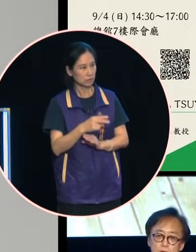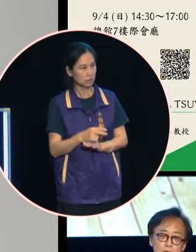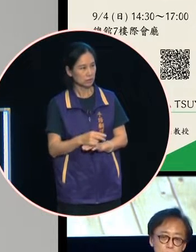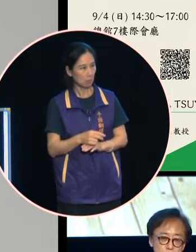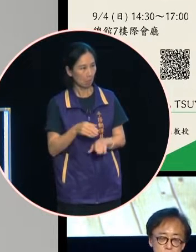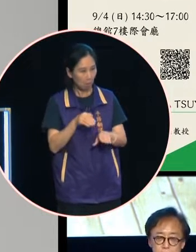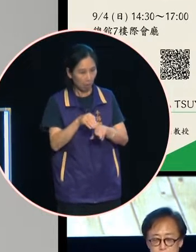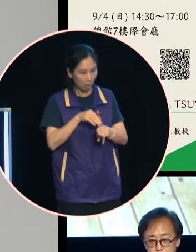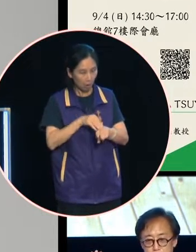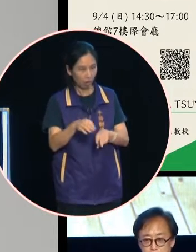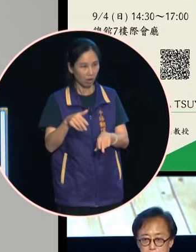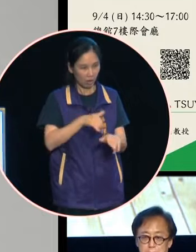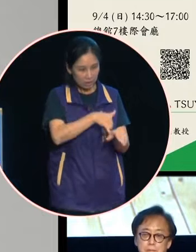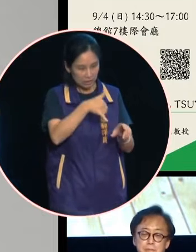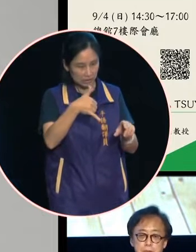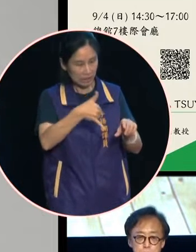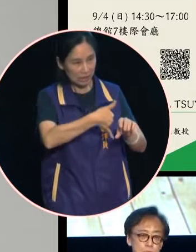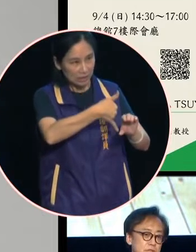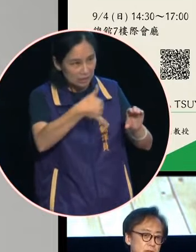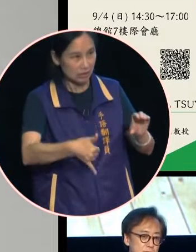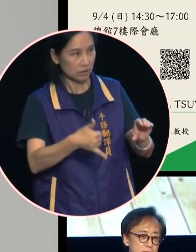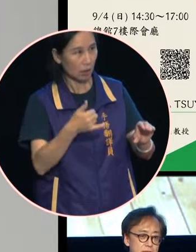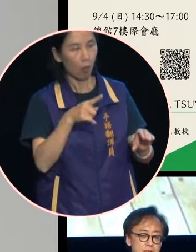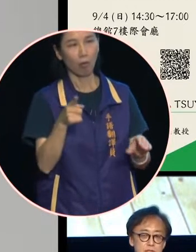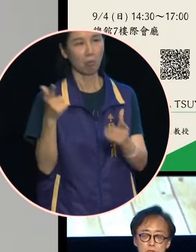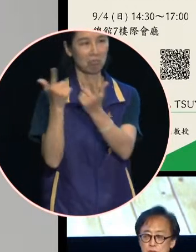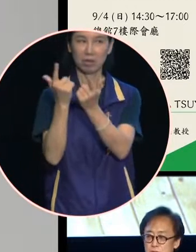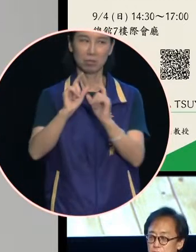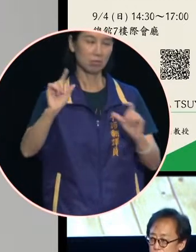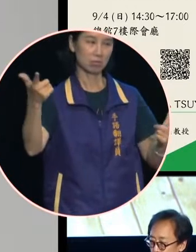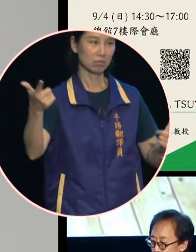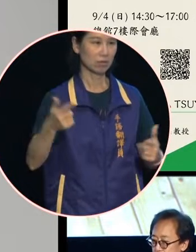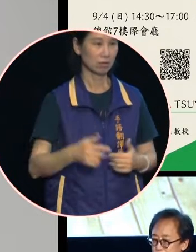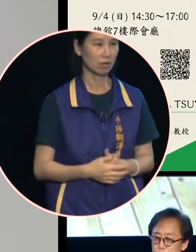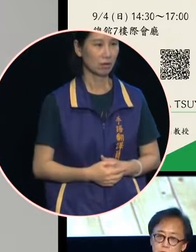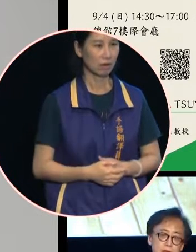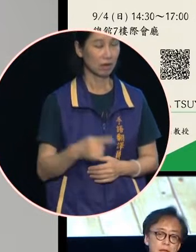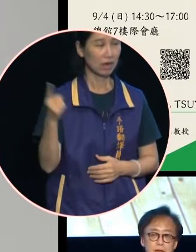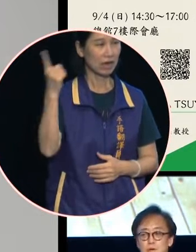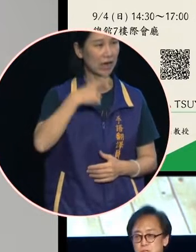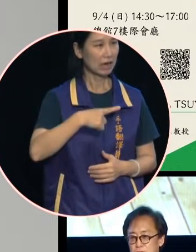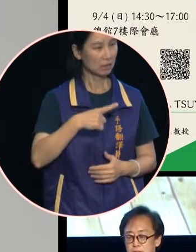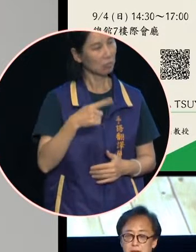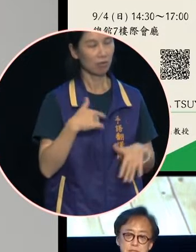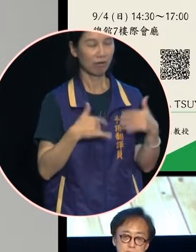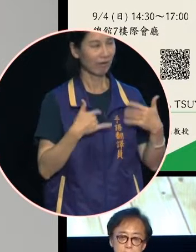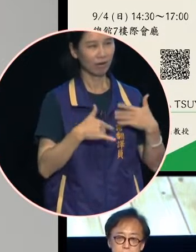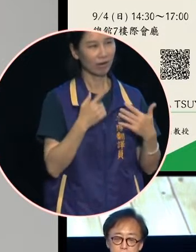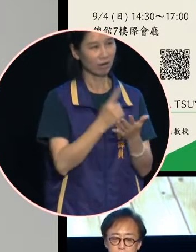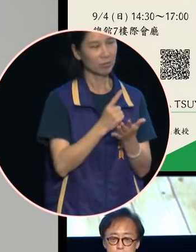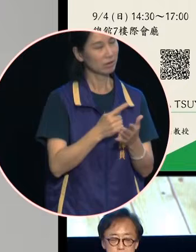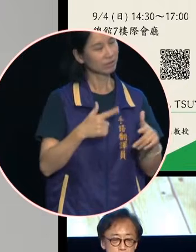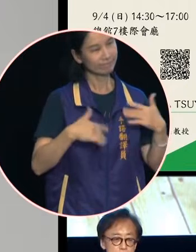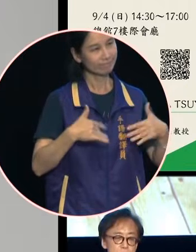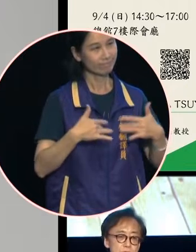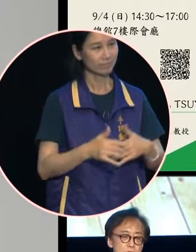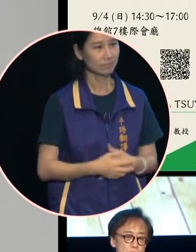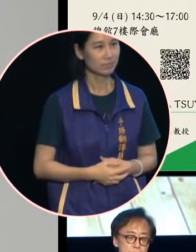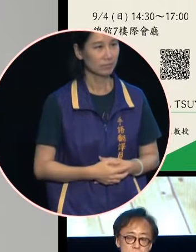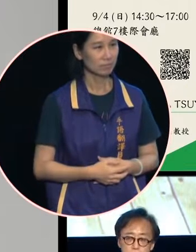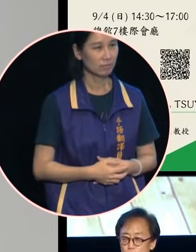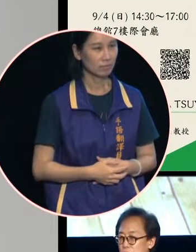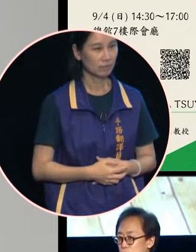就感觉到高雄跟北部不一样了，所以来的时候就每次觉得很高兴很开心。那么这